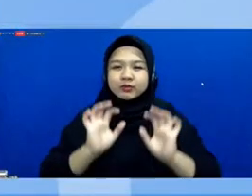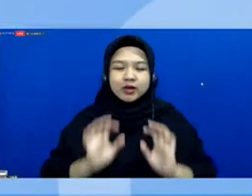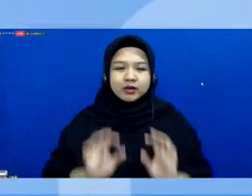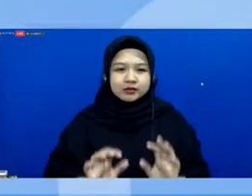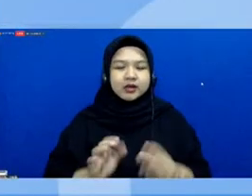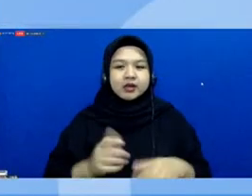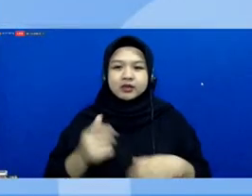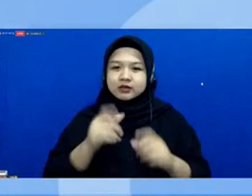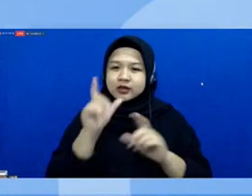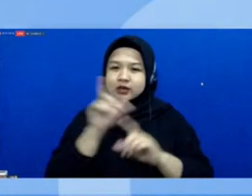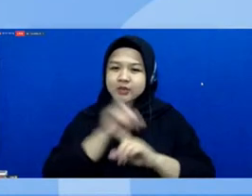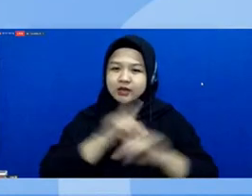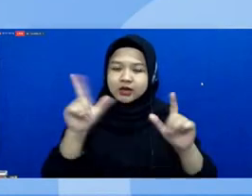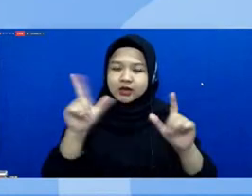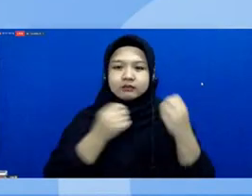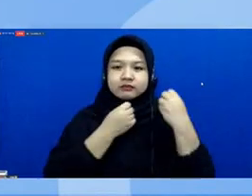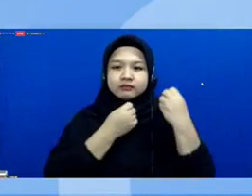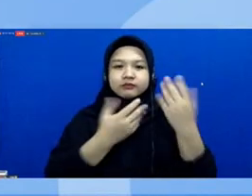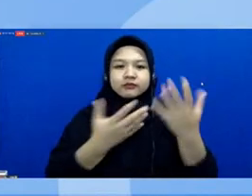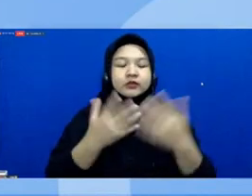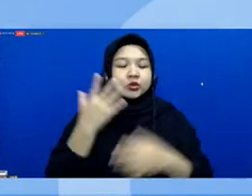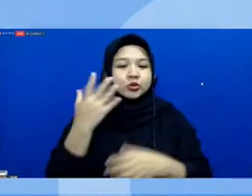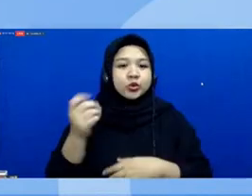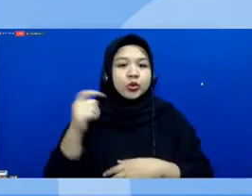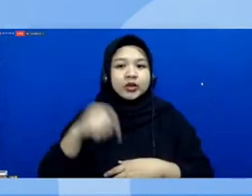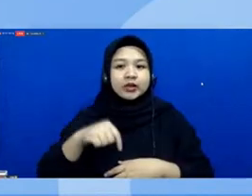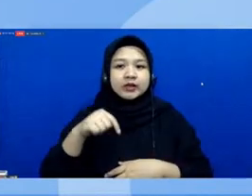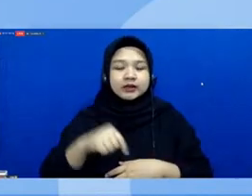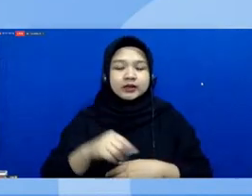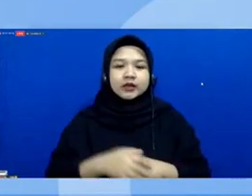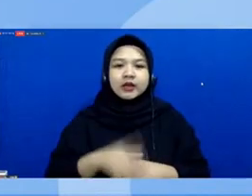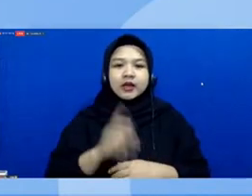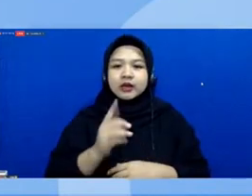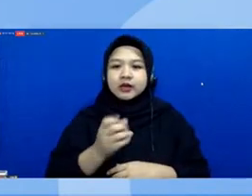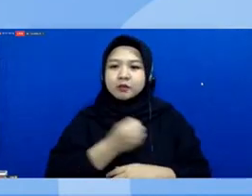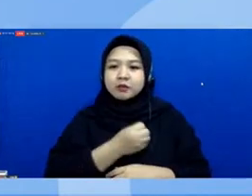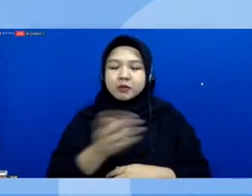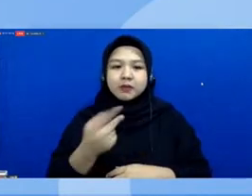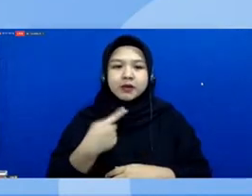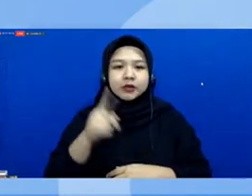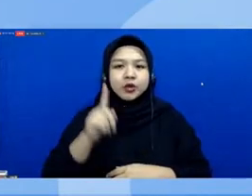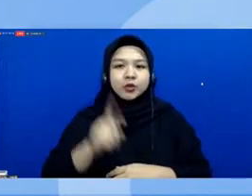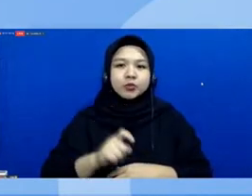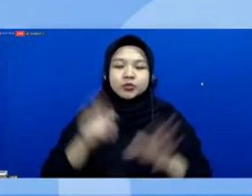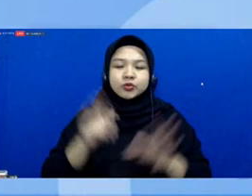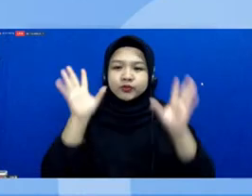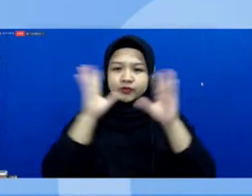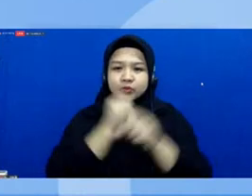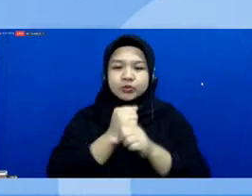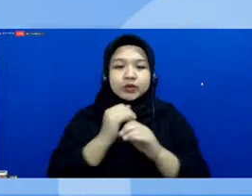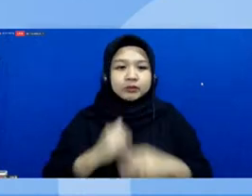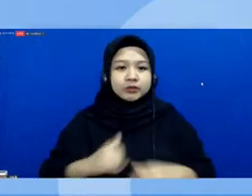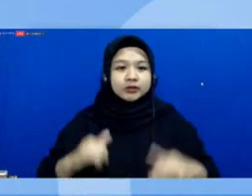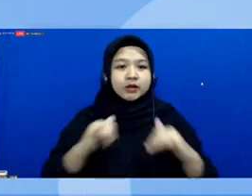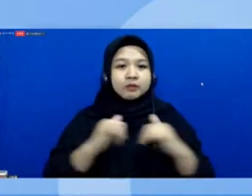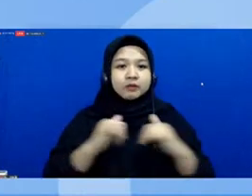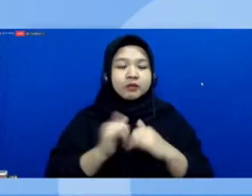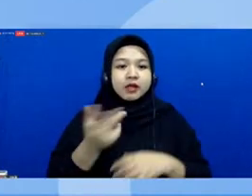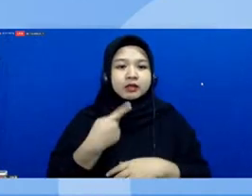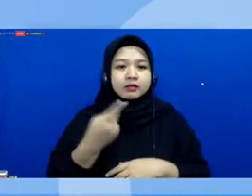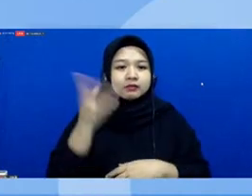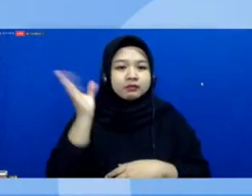sangat komprehensif memberikan insight-insight kita pada sore hari ini. Tapi ada beberapa hal yang mungkin kita perlu garis bawahi bersama. Tadi sempat kita